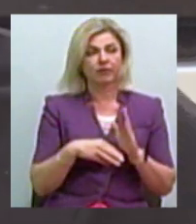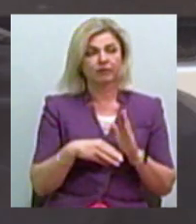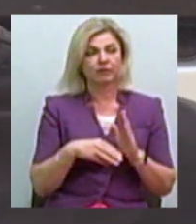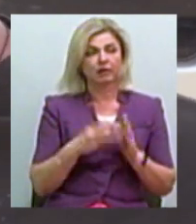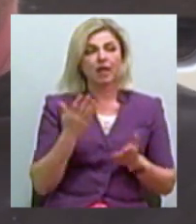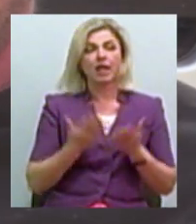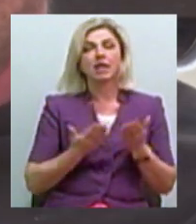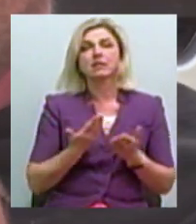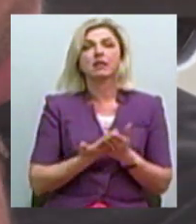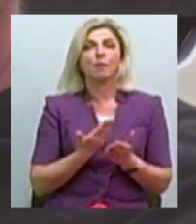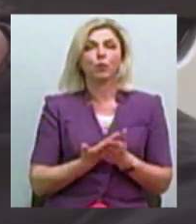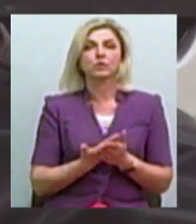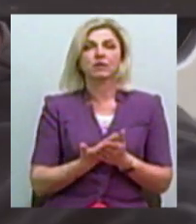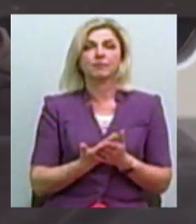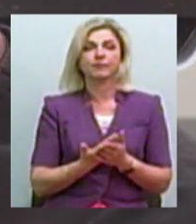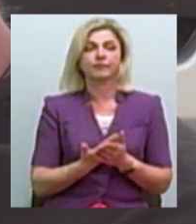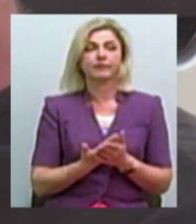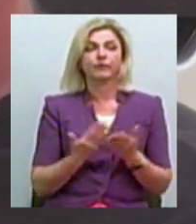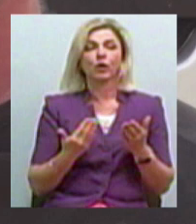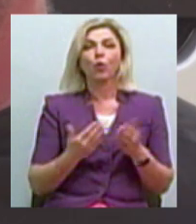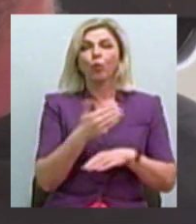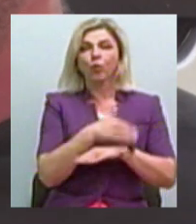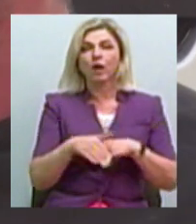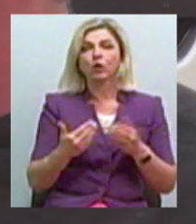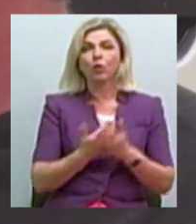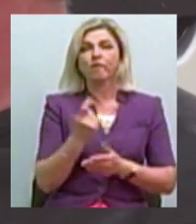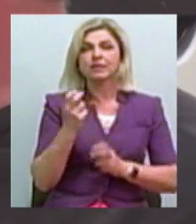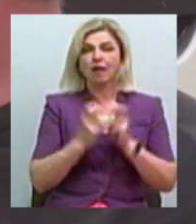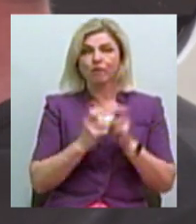якщо ми, допустимо, Новозаводську, да, яка була